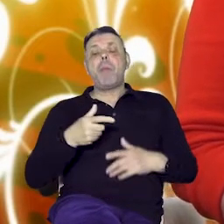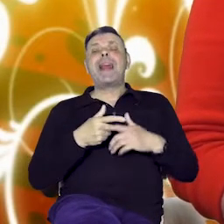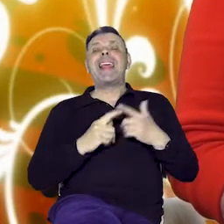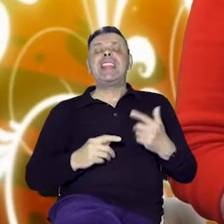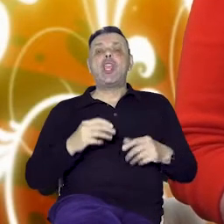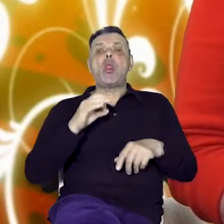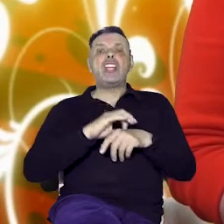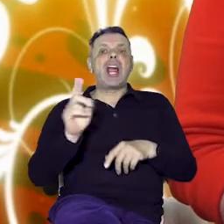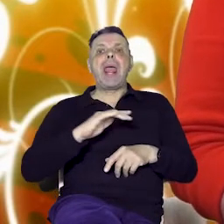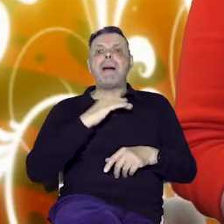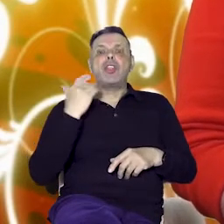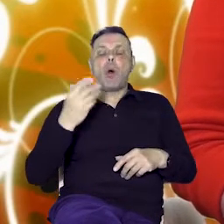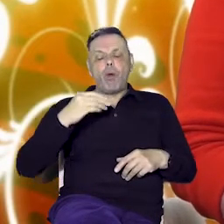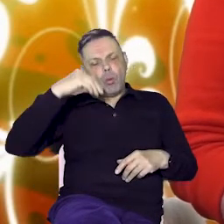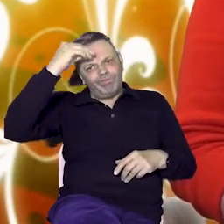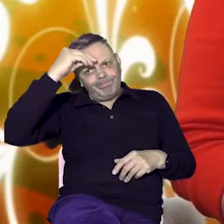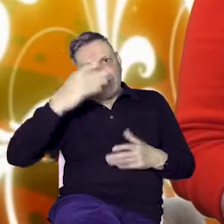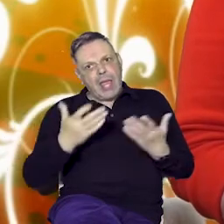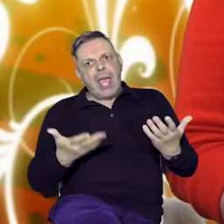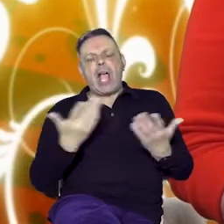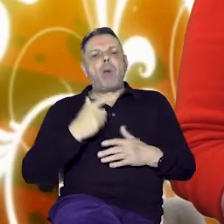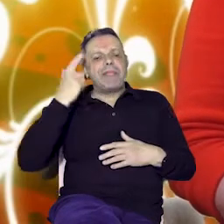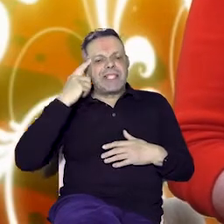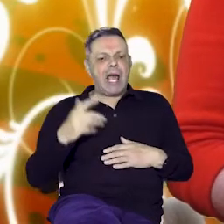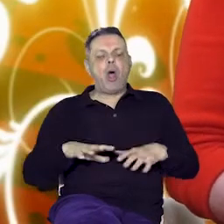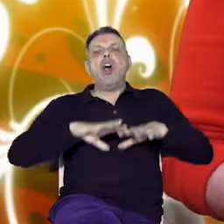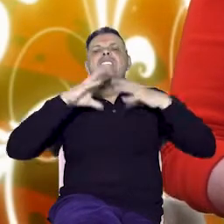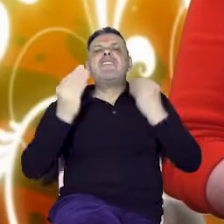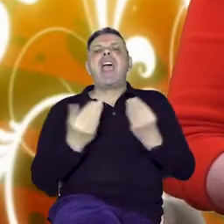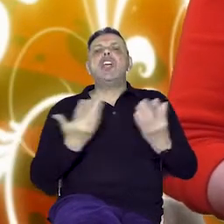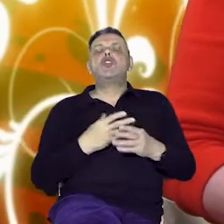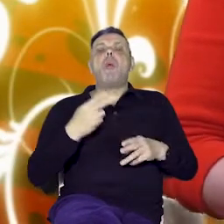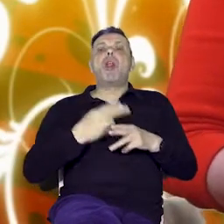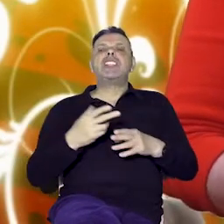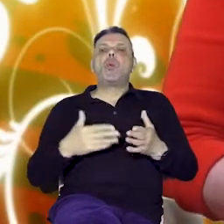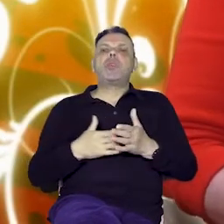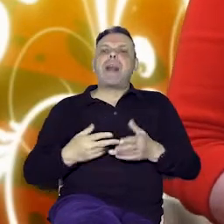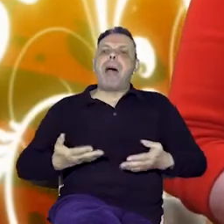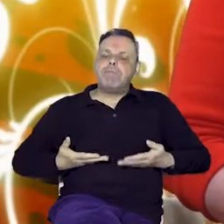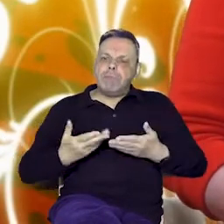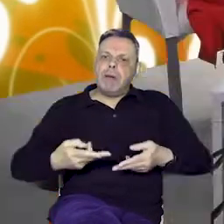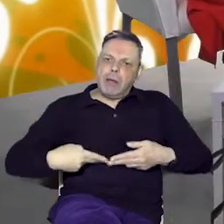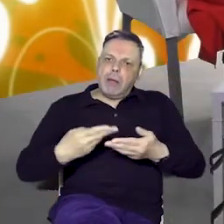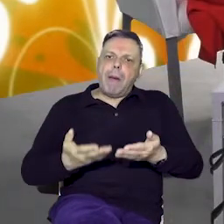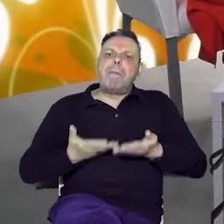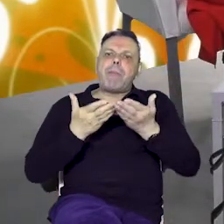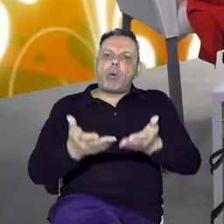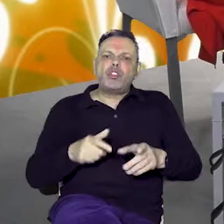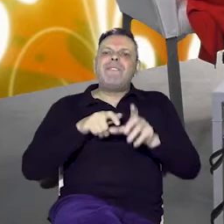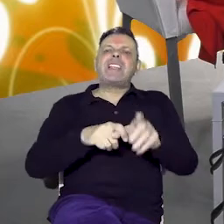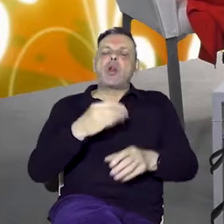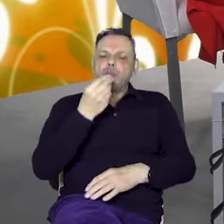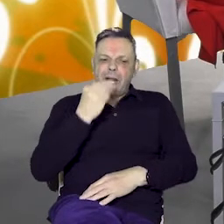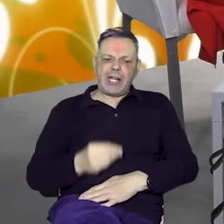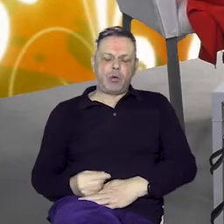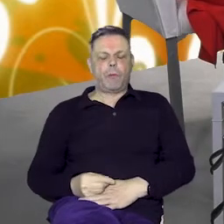nema dovoljnu izobrazbu da bi znalo sve što bolesniku treba preporučiti vezano s prehranu. To je jedan od težih dijelova